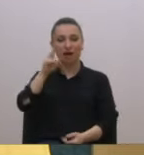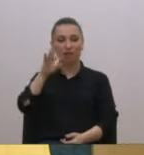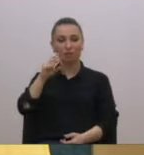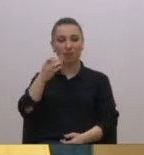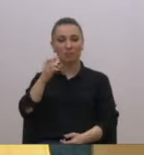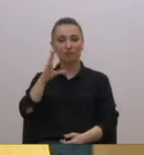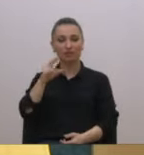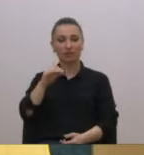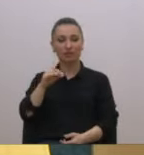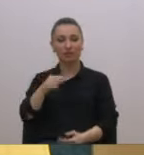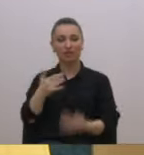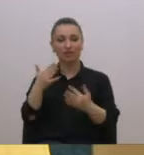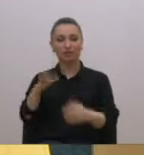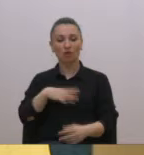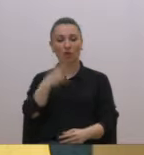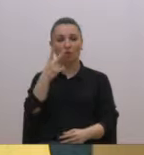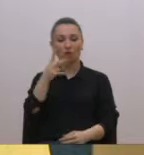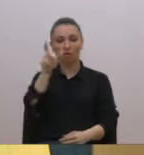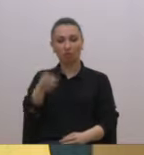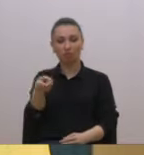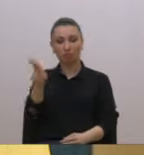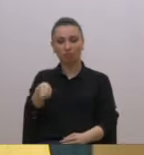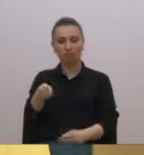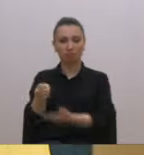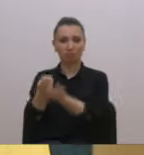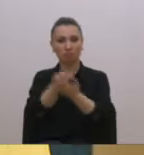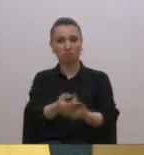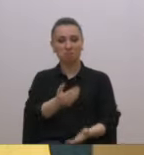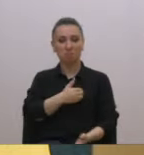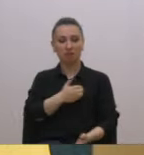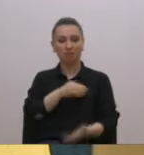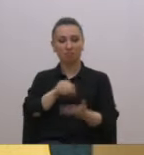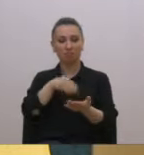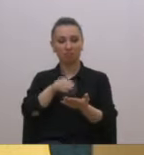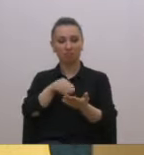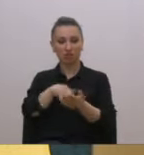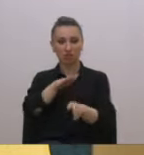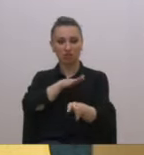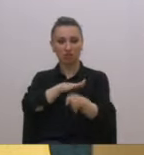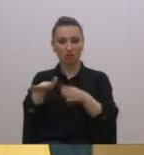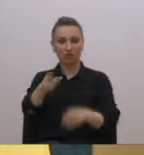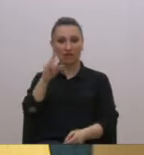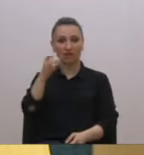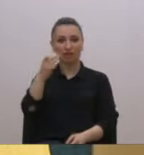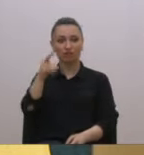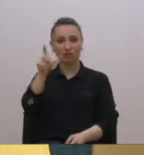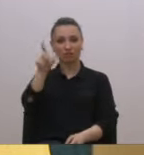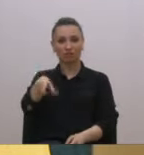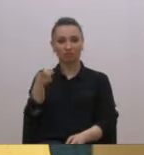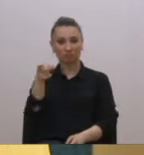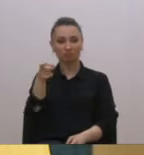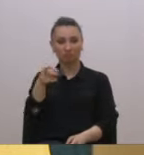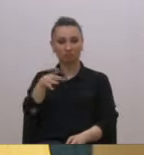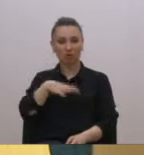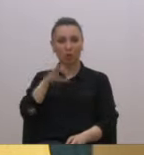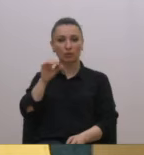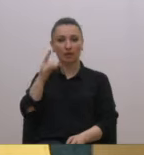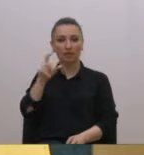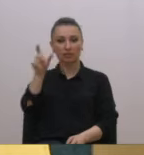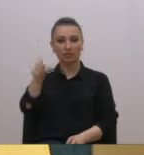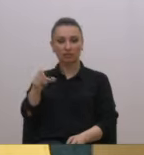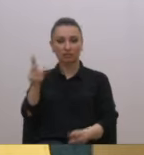როგორ ითხოვდა ორ გვამს, ორი გვამი მინდაო და შემდეგ შეუსრულეს, კრიალაშვილი დახვრიტეს და ოთანაზე ძლივს გადარჩა ორი